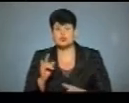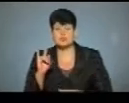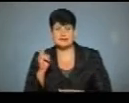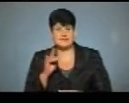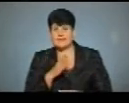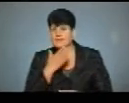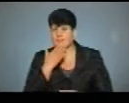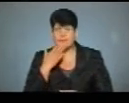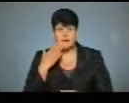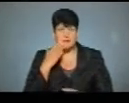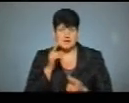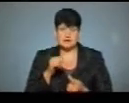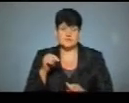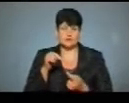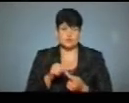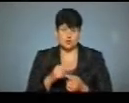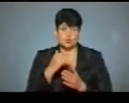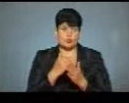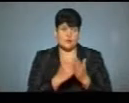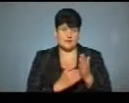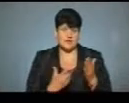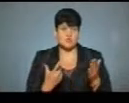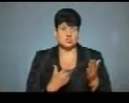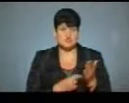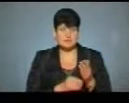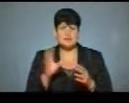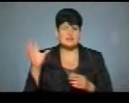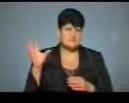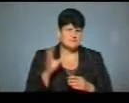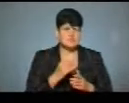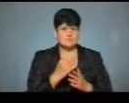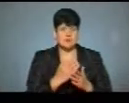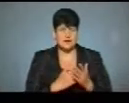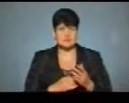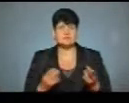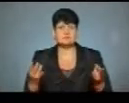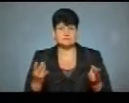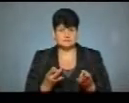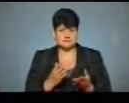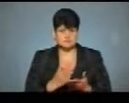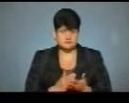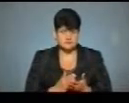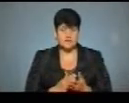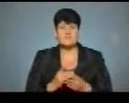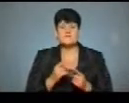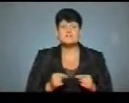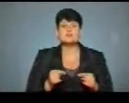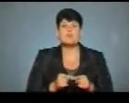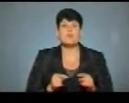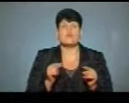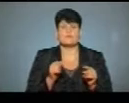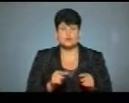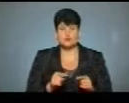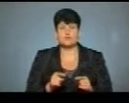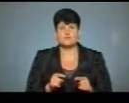не має відповідно до календаря щеплення ті всі той перелік щеплень, який дитина повинна мати, відповідно в